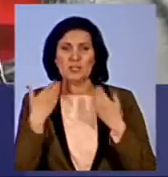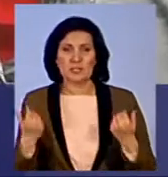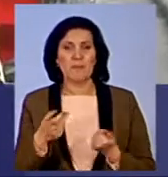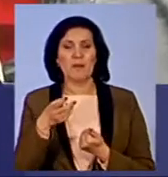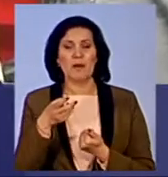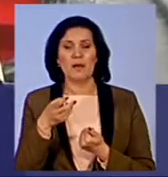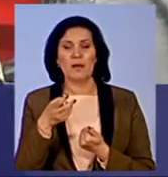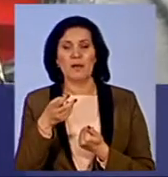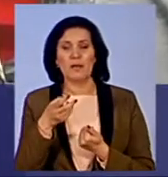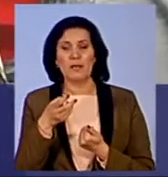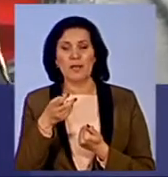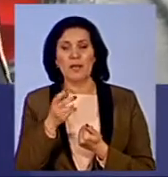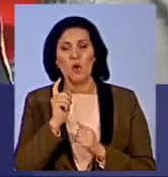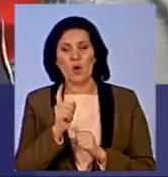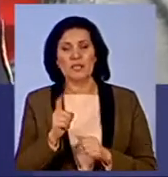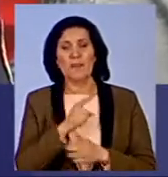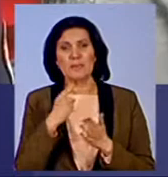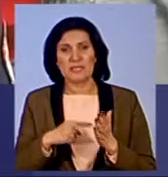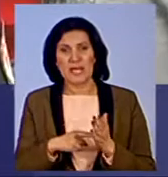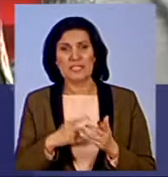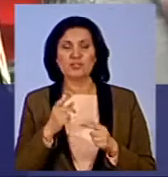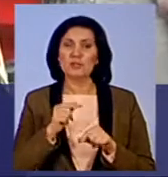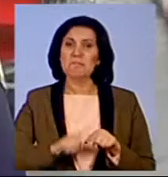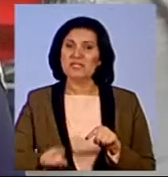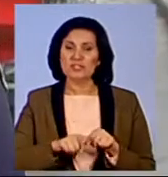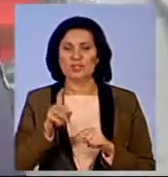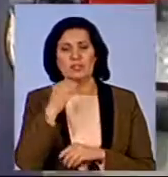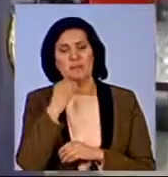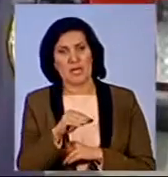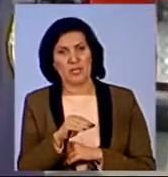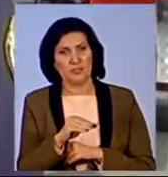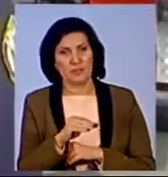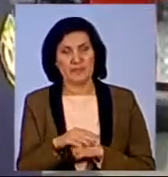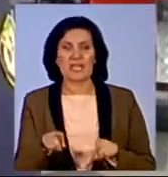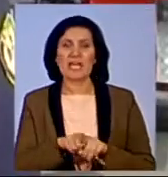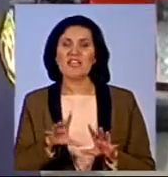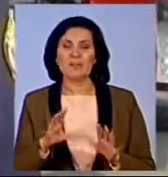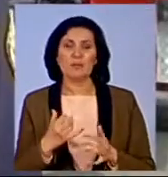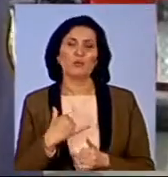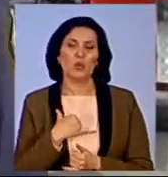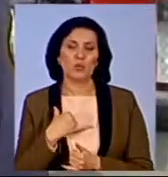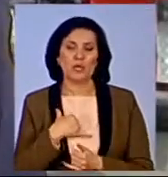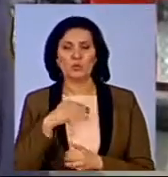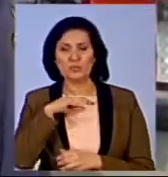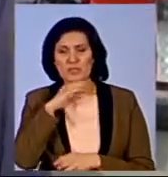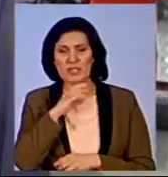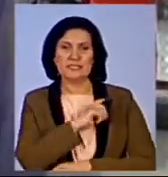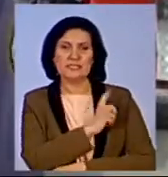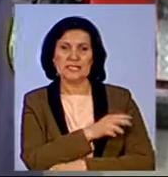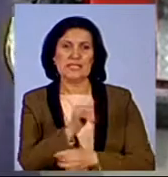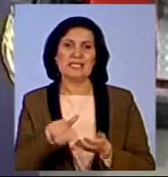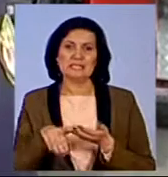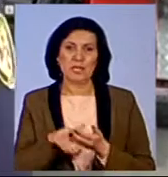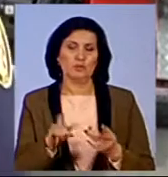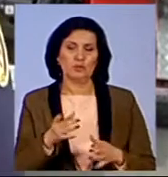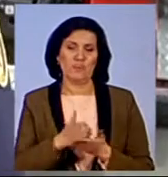Но одне питання, чим швидше, тим краще. На такий випадок в нас достатньо сили засобів, щоб